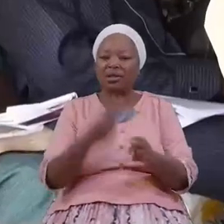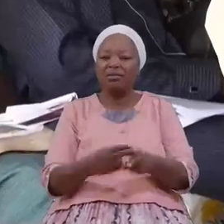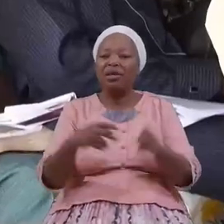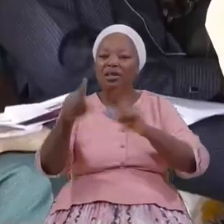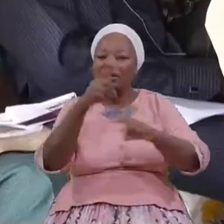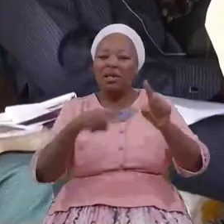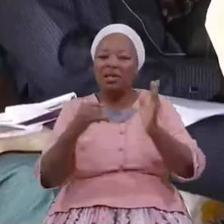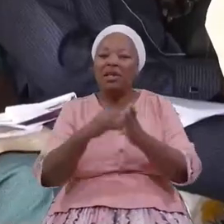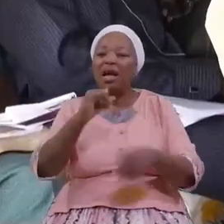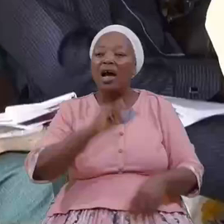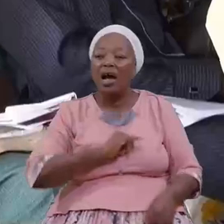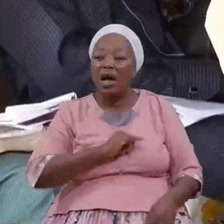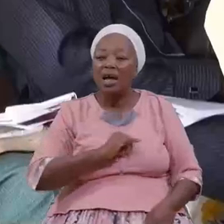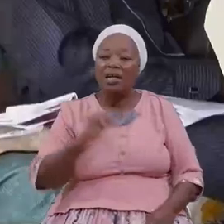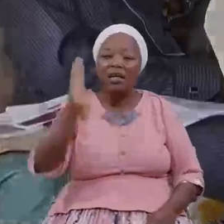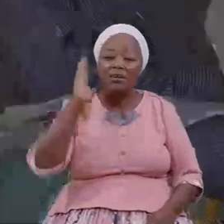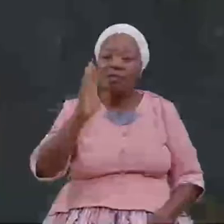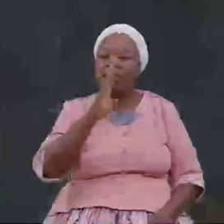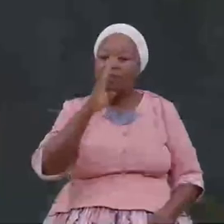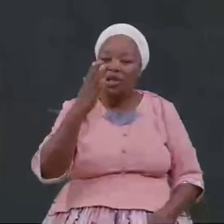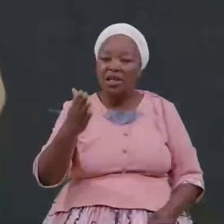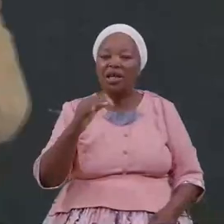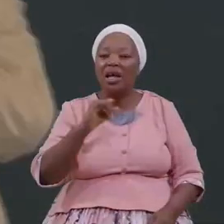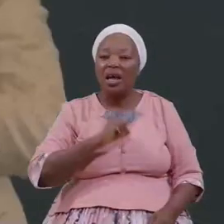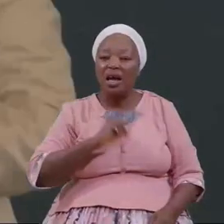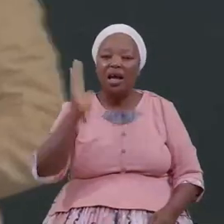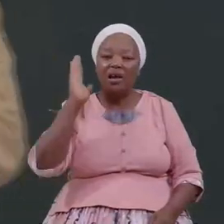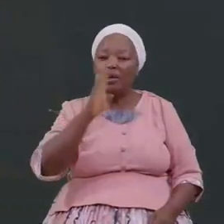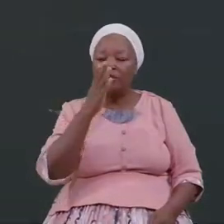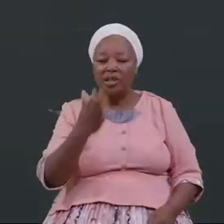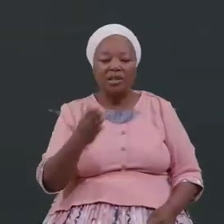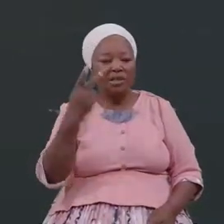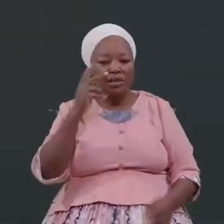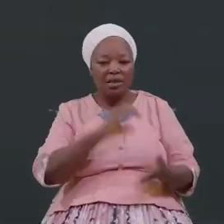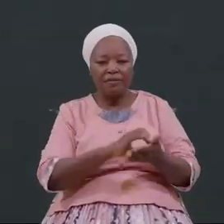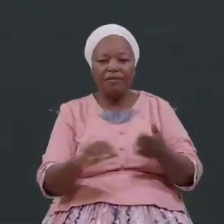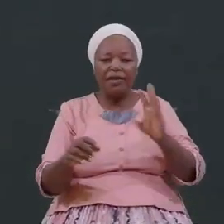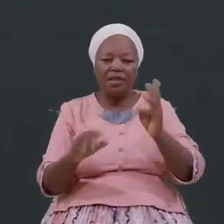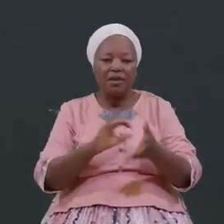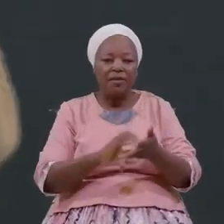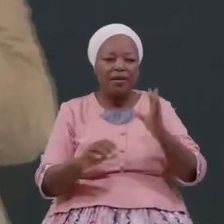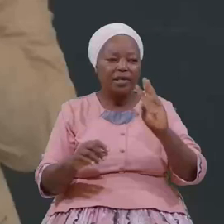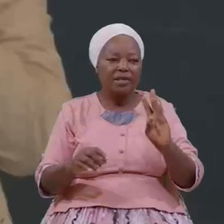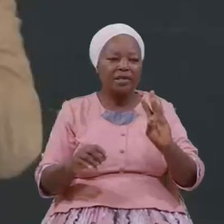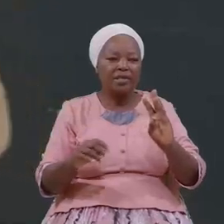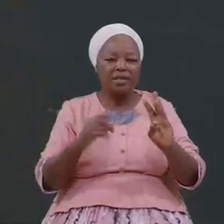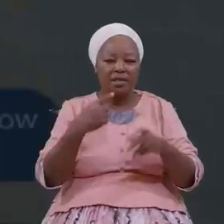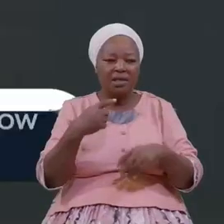là. Je serai là. Voilà le verset 6 qui dit,